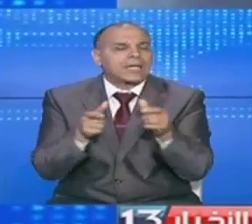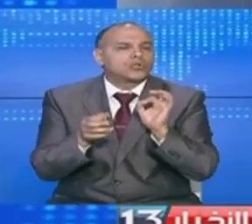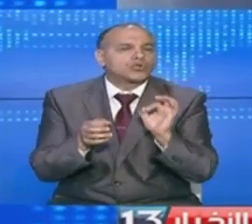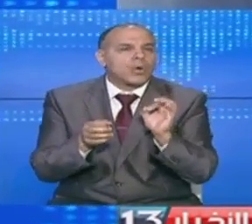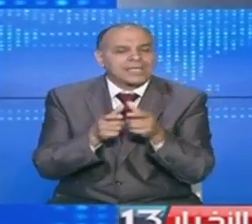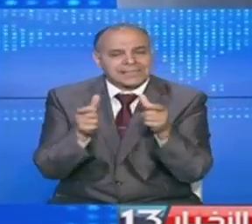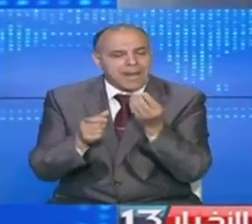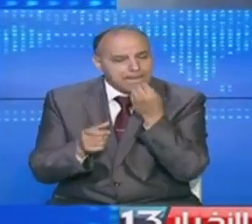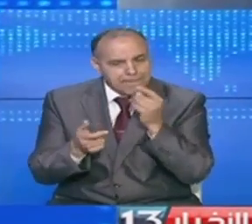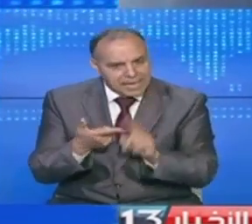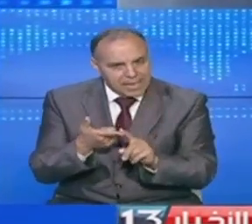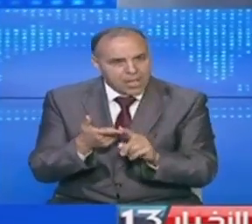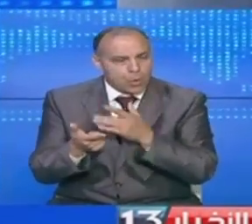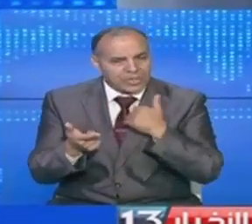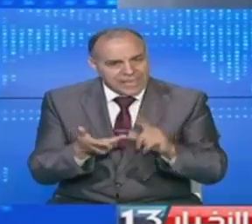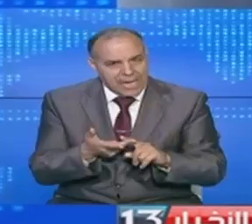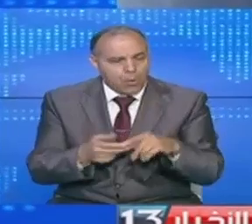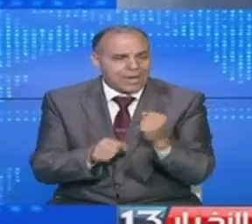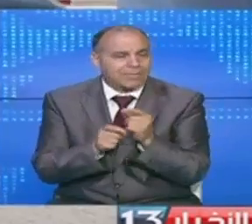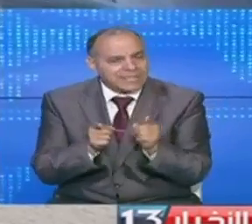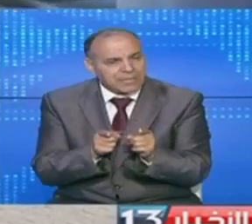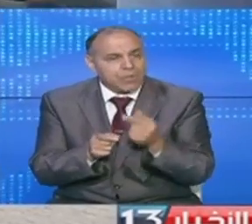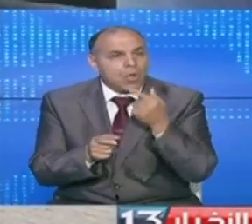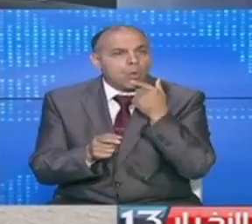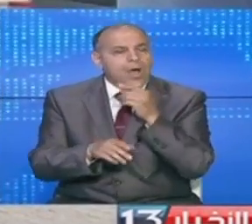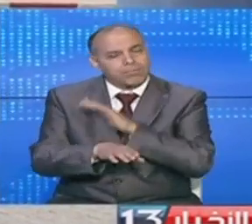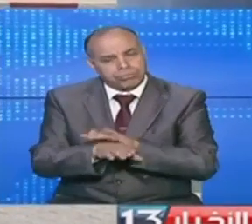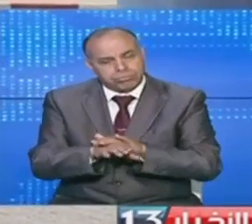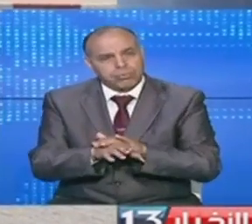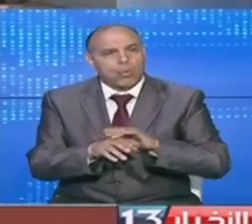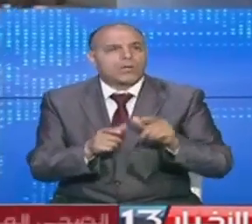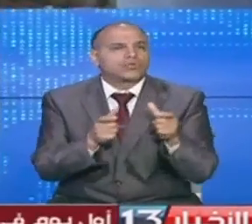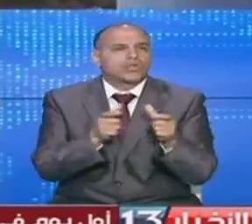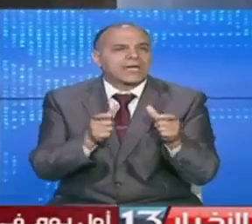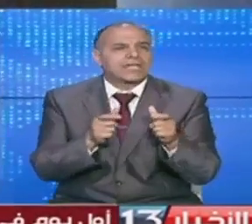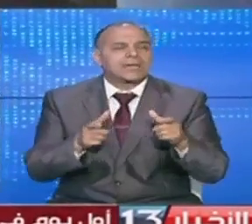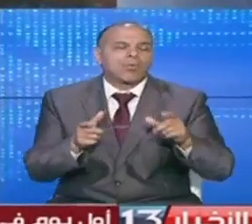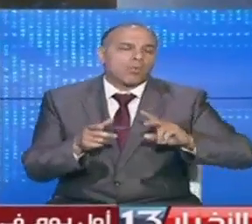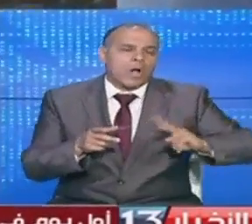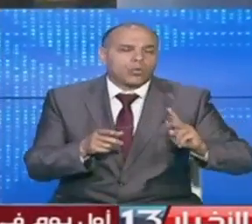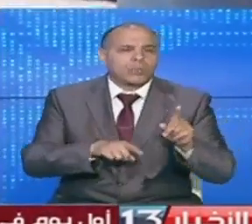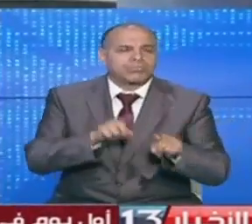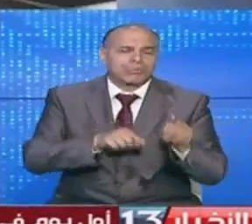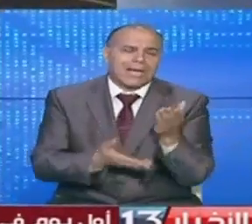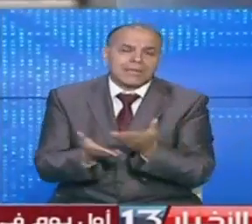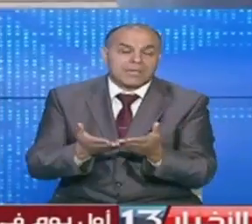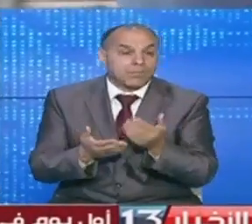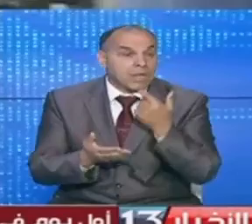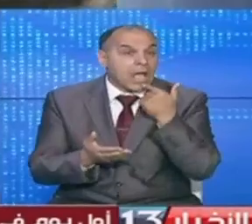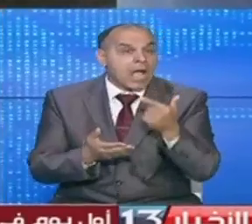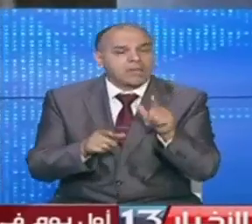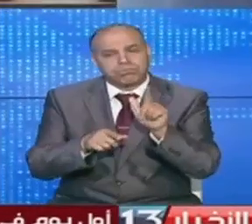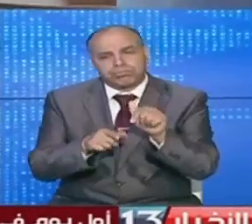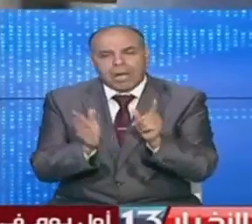الصناعات الغذائيه والصحيه والمهن الصغرى والحرفيين ومؤسسات صناعيه وبعض الخدمات مع